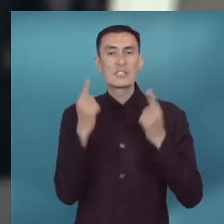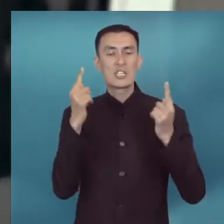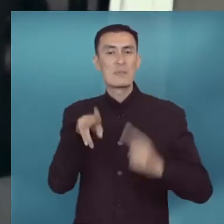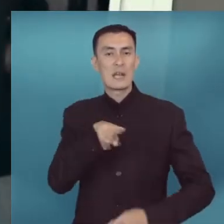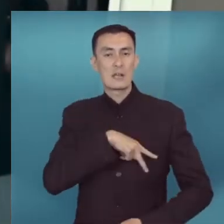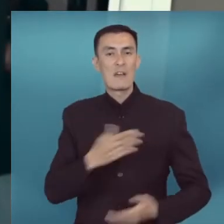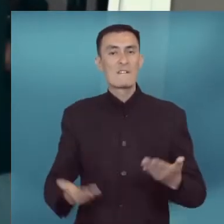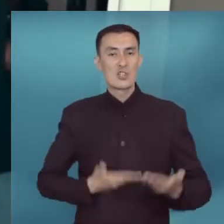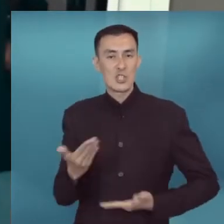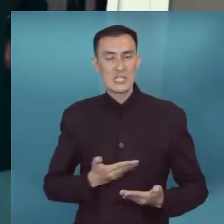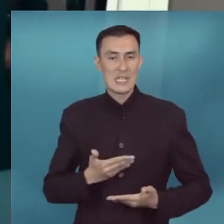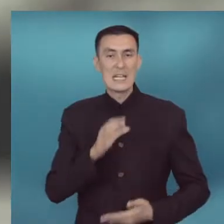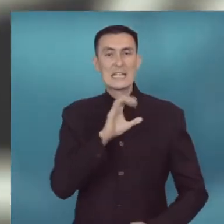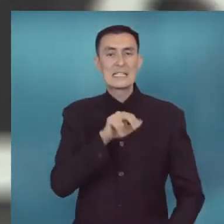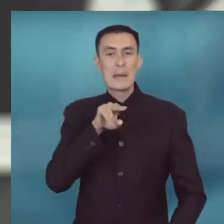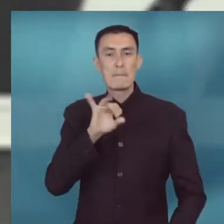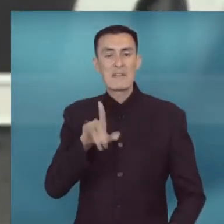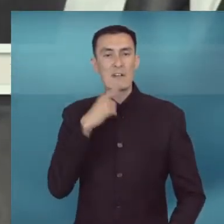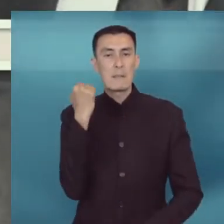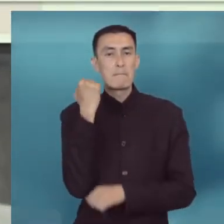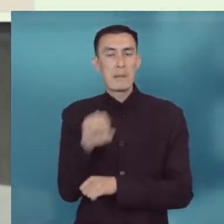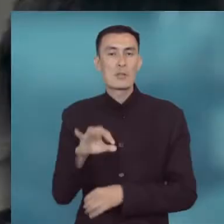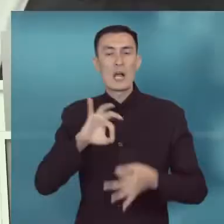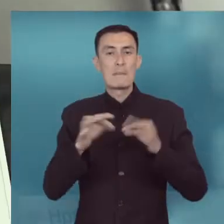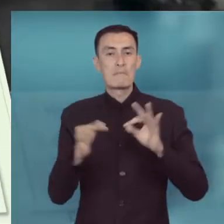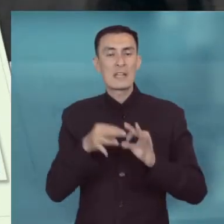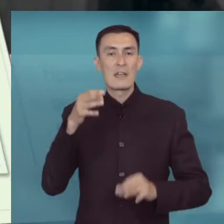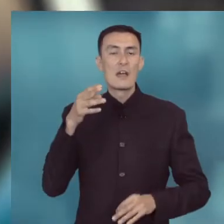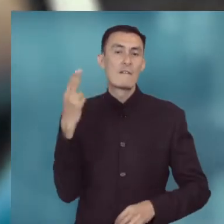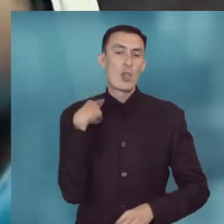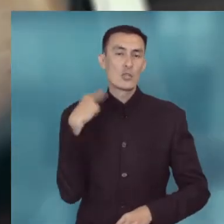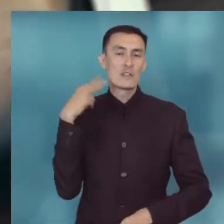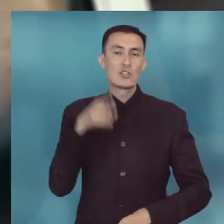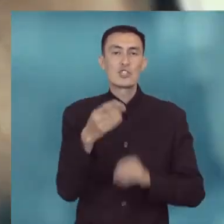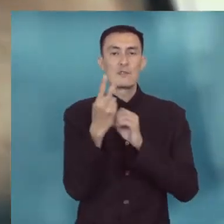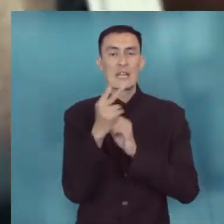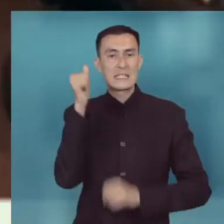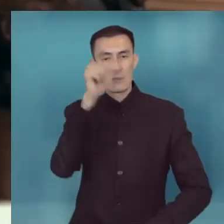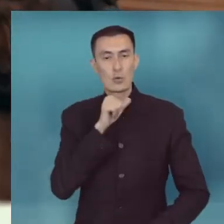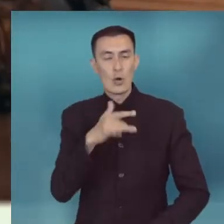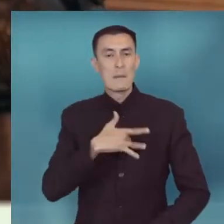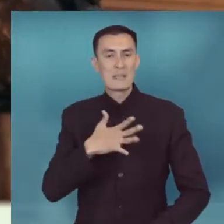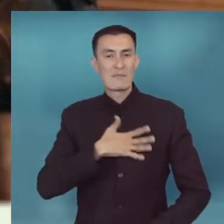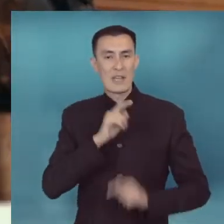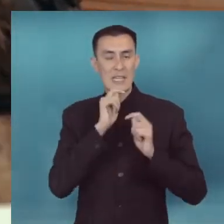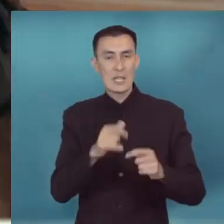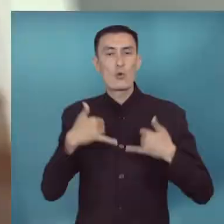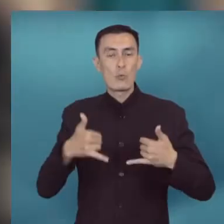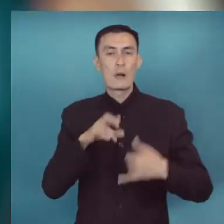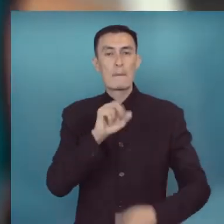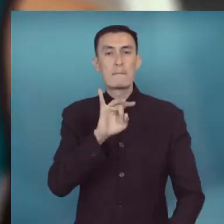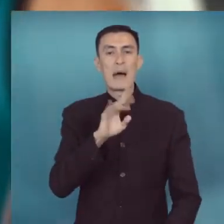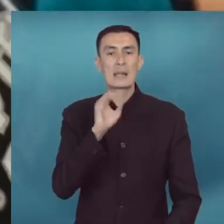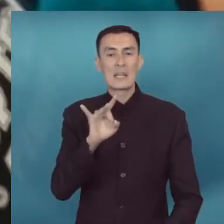значимыми наградами в жизни Серик Сапиев считает победу на Олимпиаде в Лондоне в 2012 году, присвоение Кубка Вэла